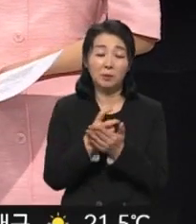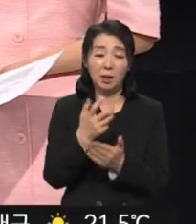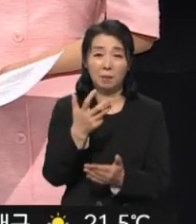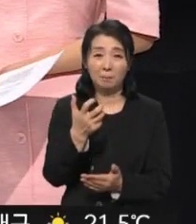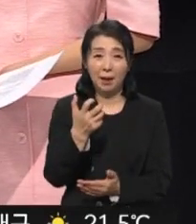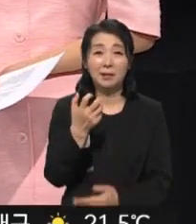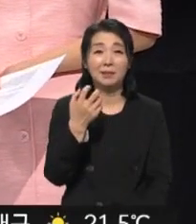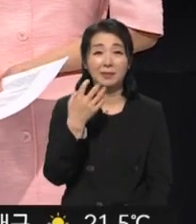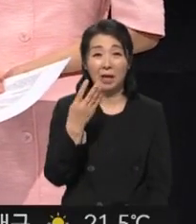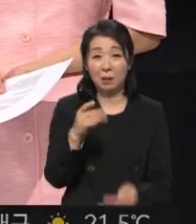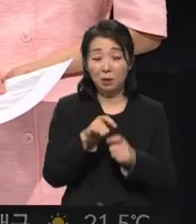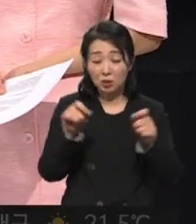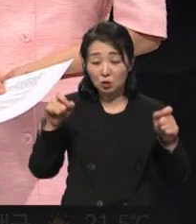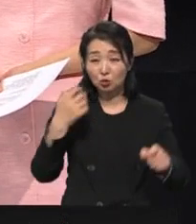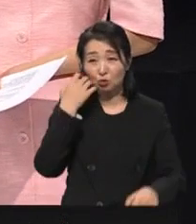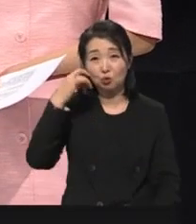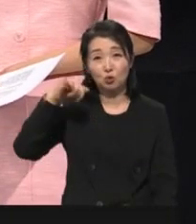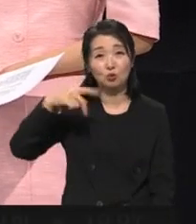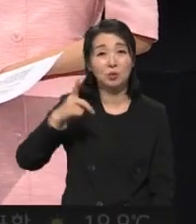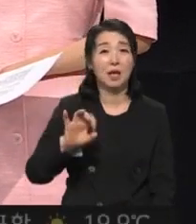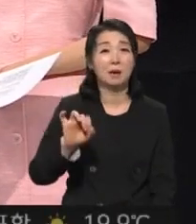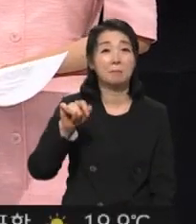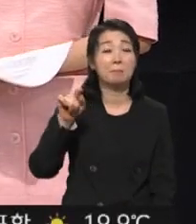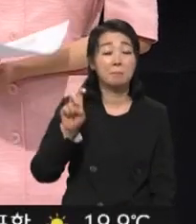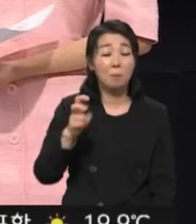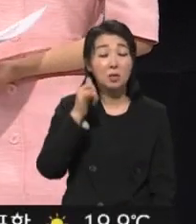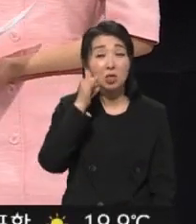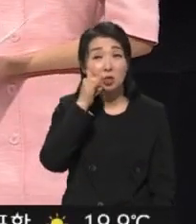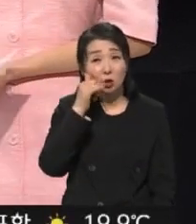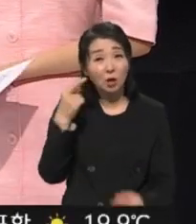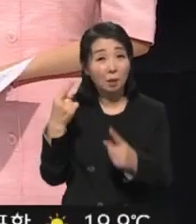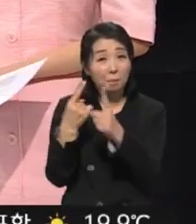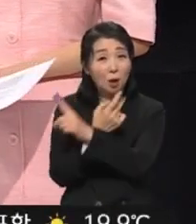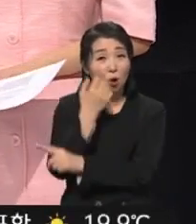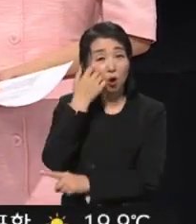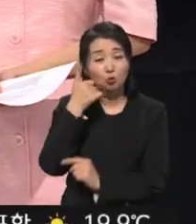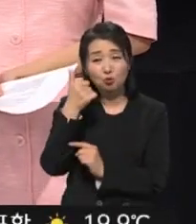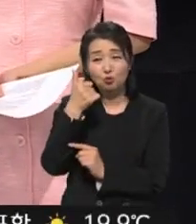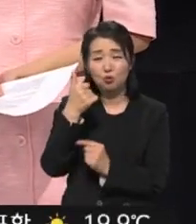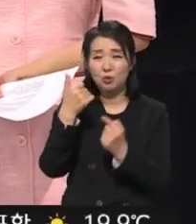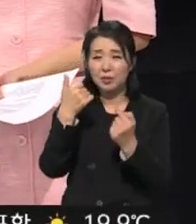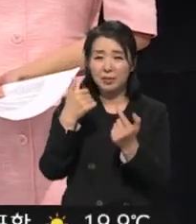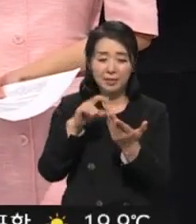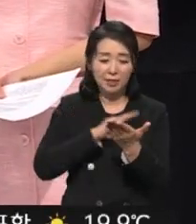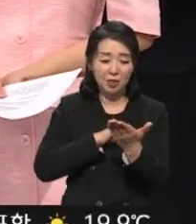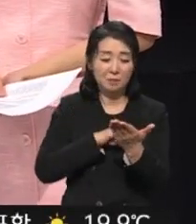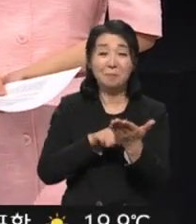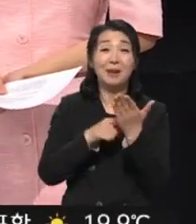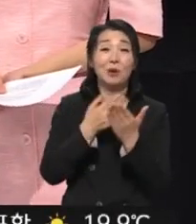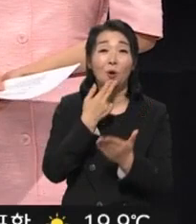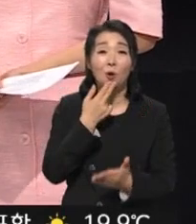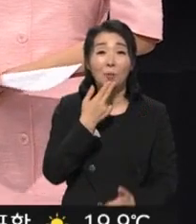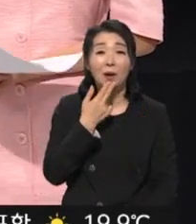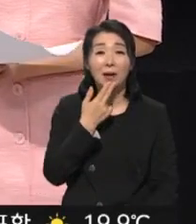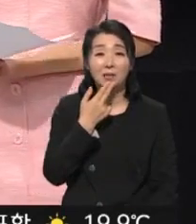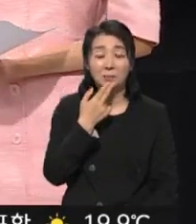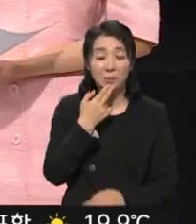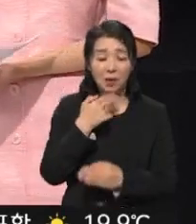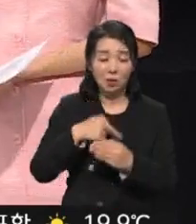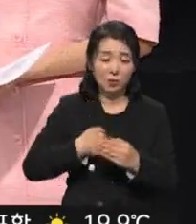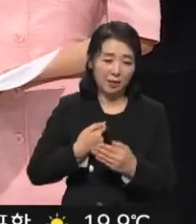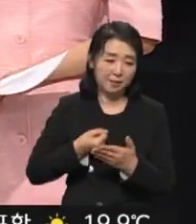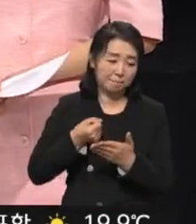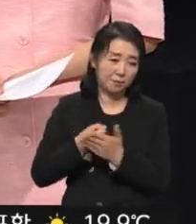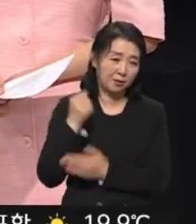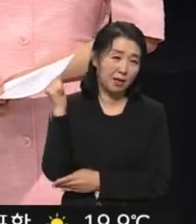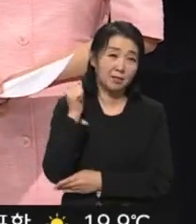유상범 의원입니다. 유 의원이 바꿔주겠다고 말한 또 다른 분이 누군지는 밝히지 않았는데요. 이후 자신의 결심이 흔들릴까